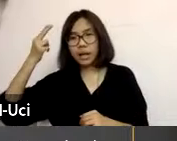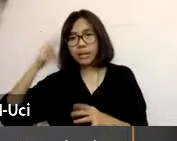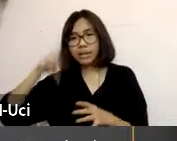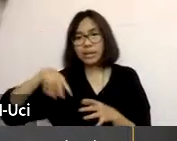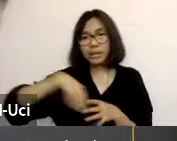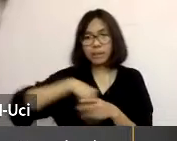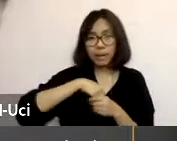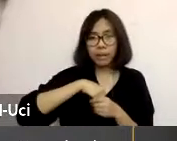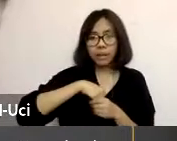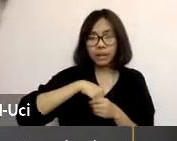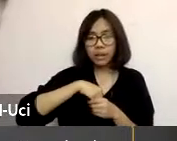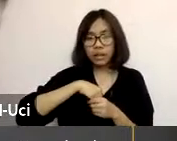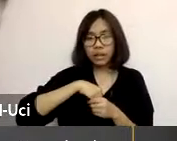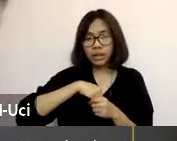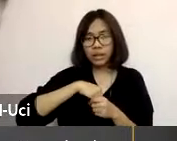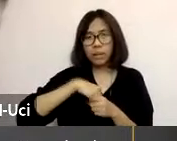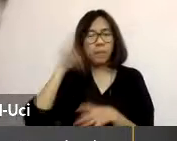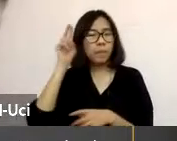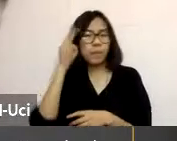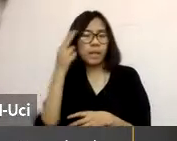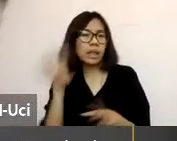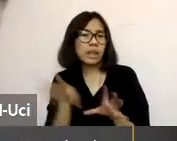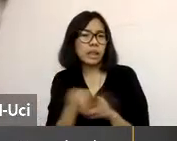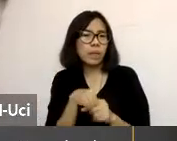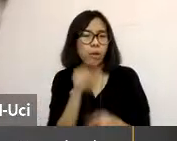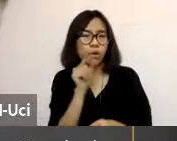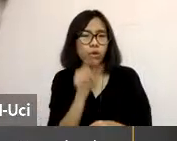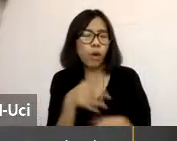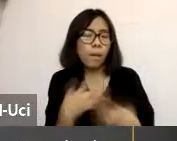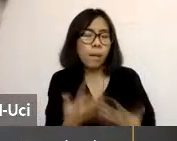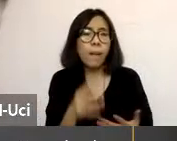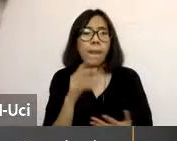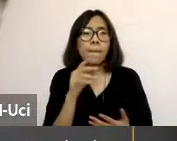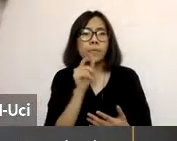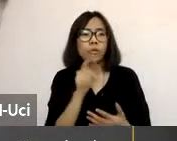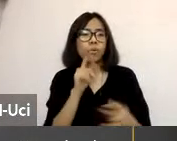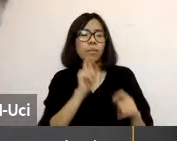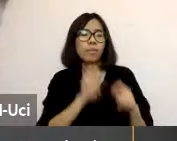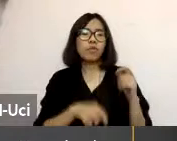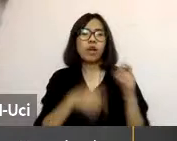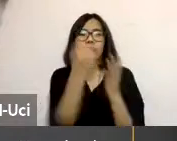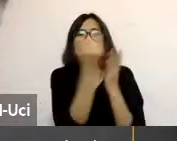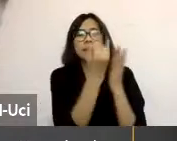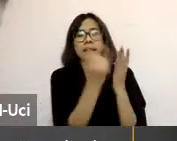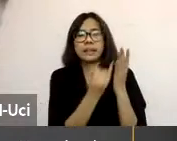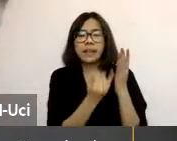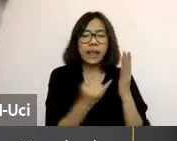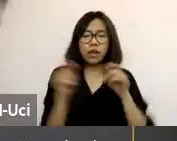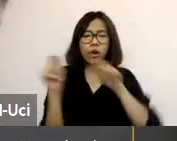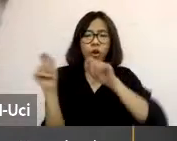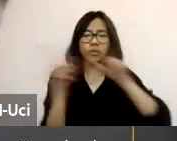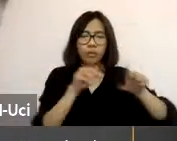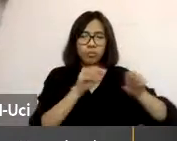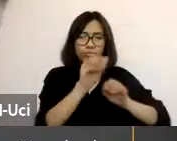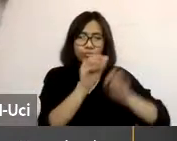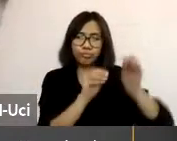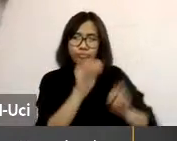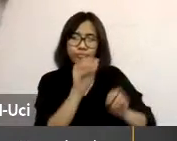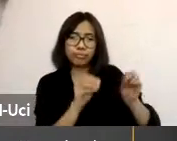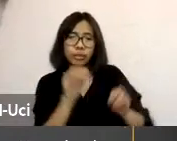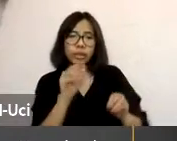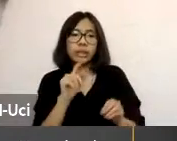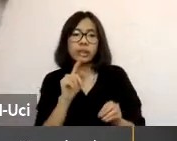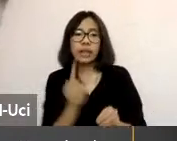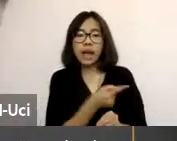untuk eh mendesain model-modelnya dari perjanjian